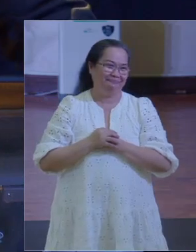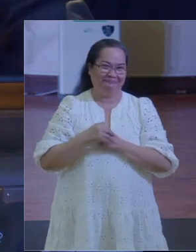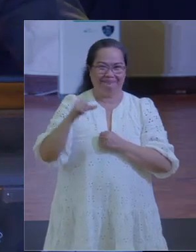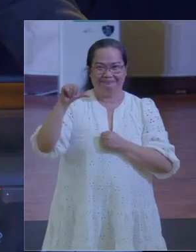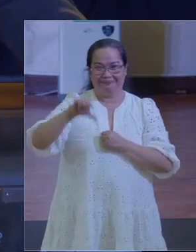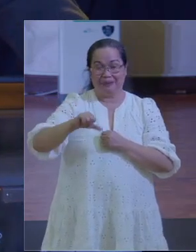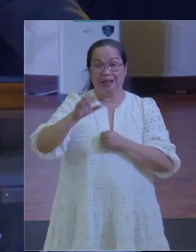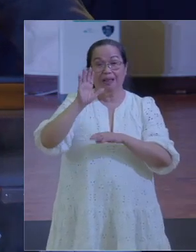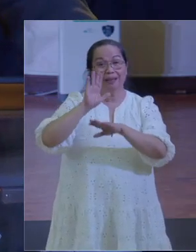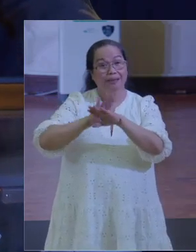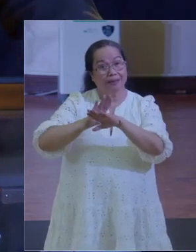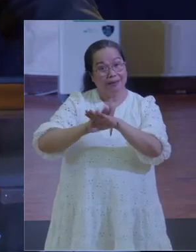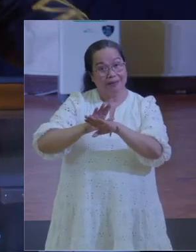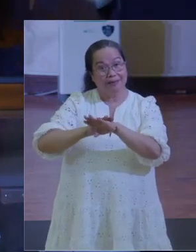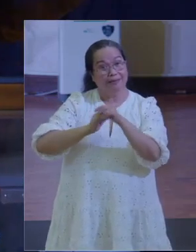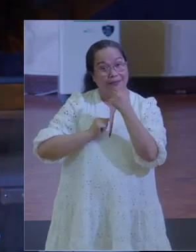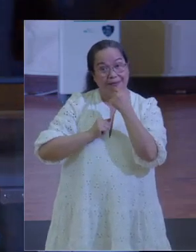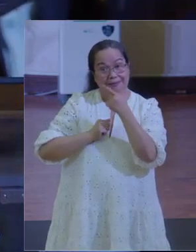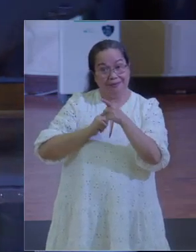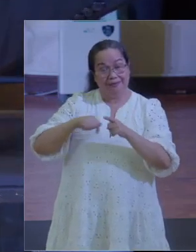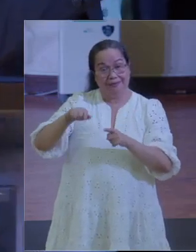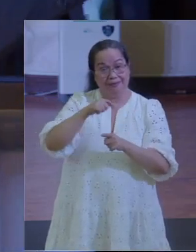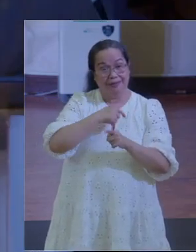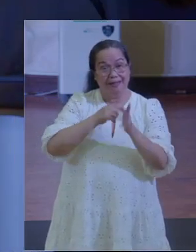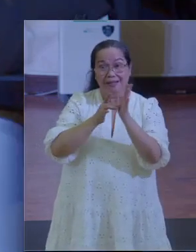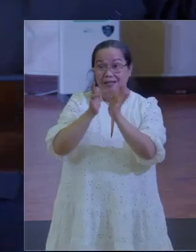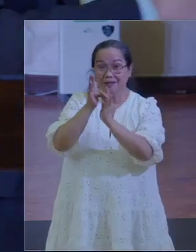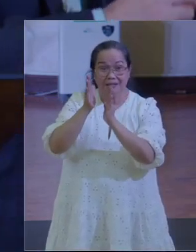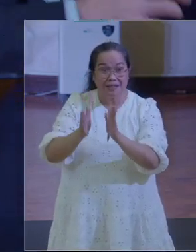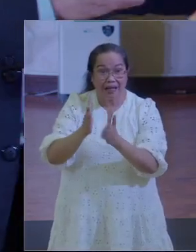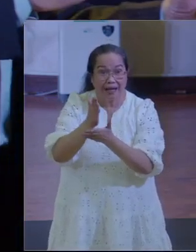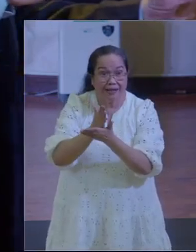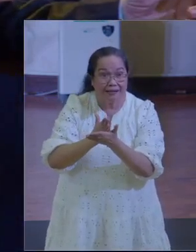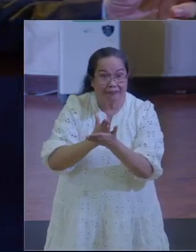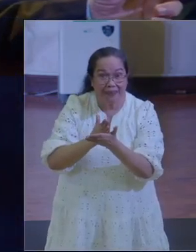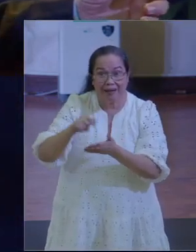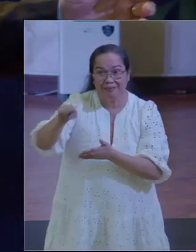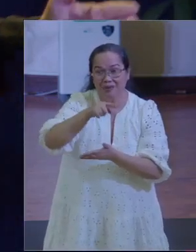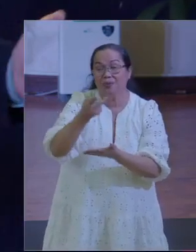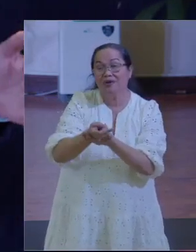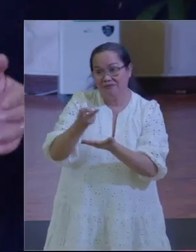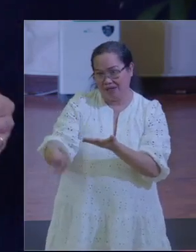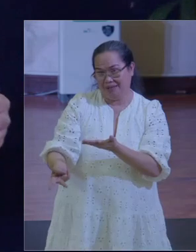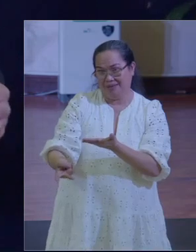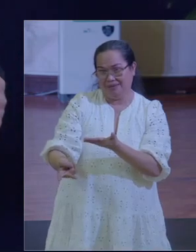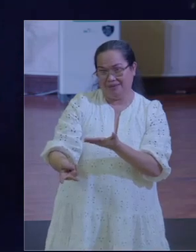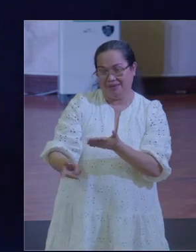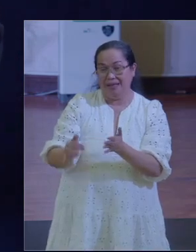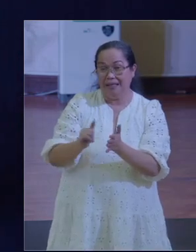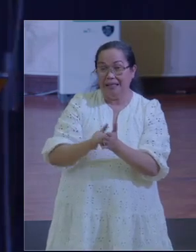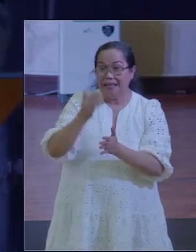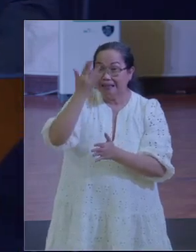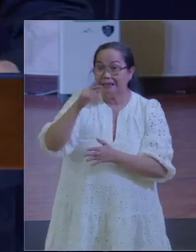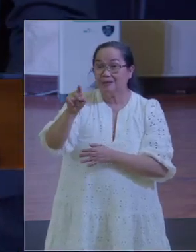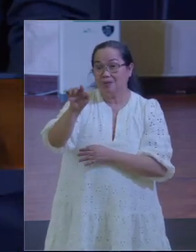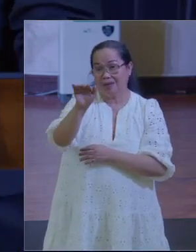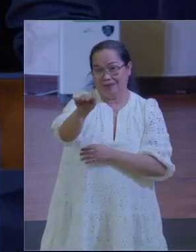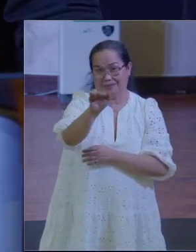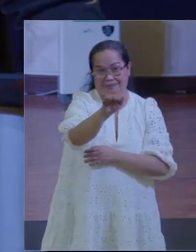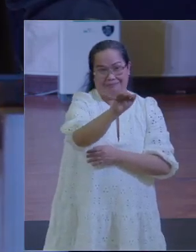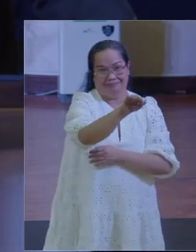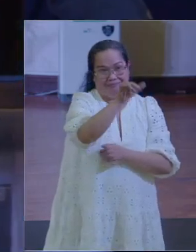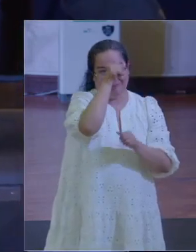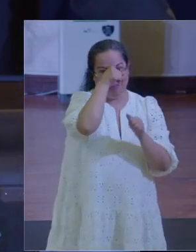yung paalaala. Ang paalala sa ating mga Kristiyano, minsan nadadapa tayo. Kaya nga pinapaalalahanan tayo. Ang paalala sa